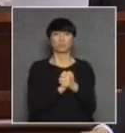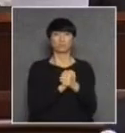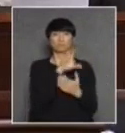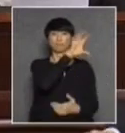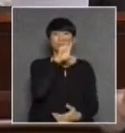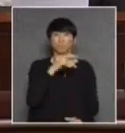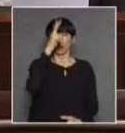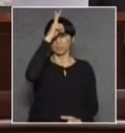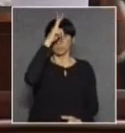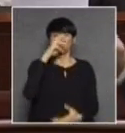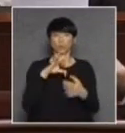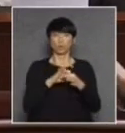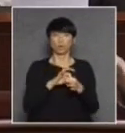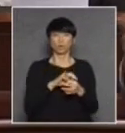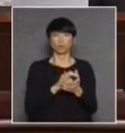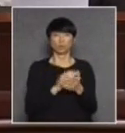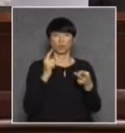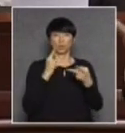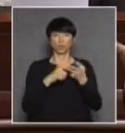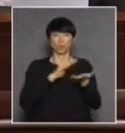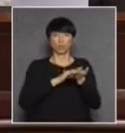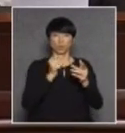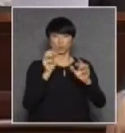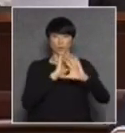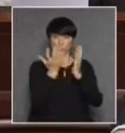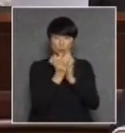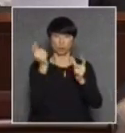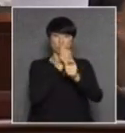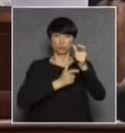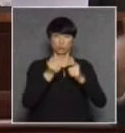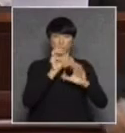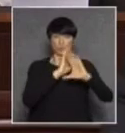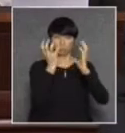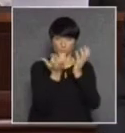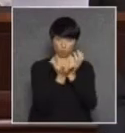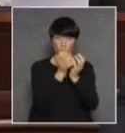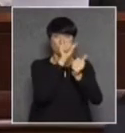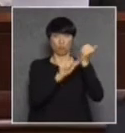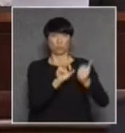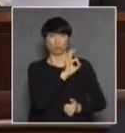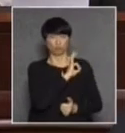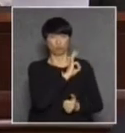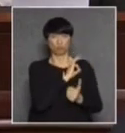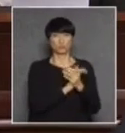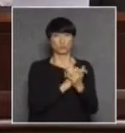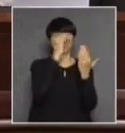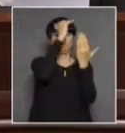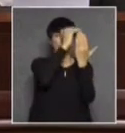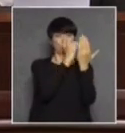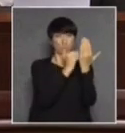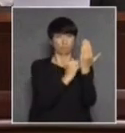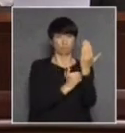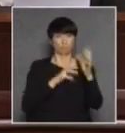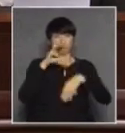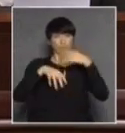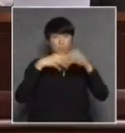府就公務小組或者財務小組就是財務委員會議程作出預